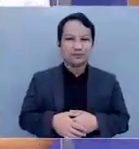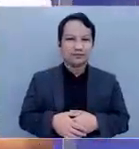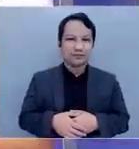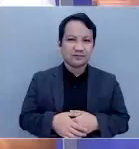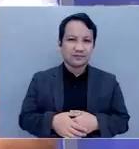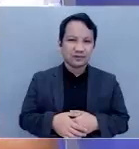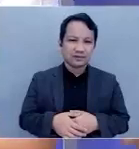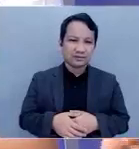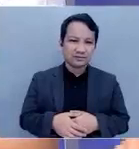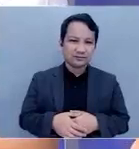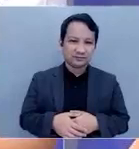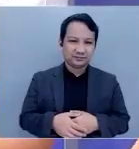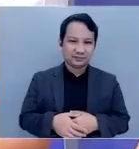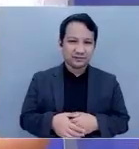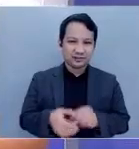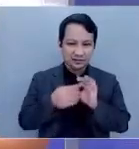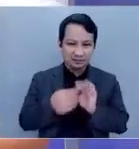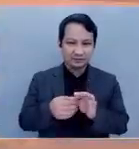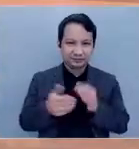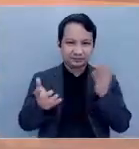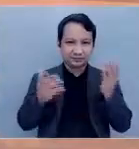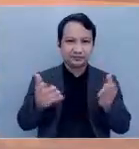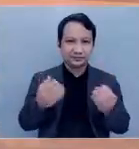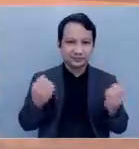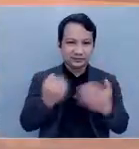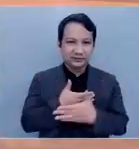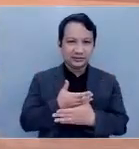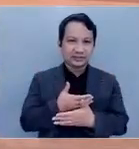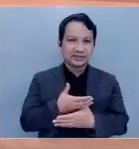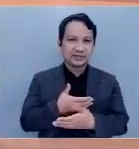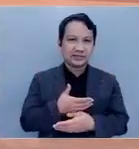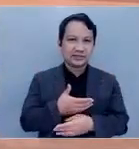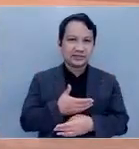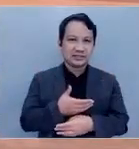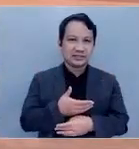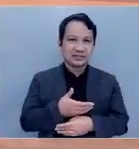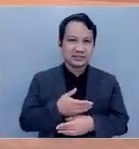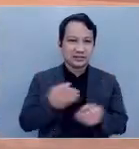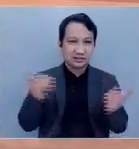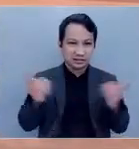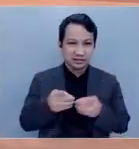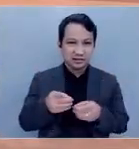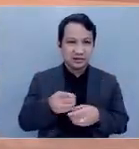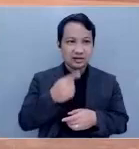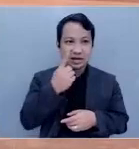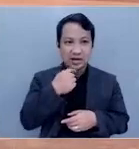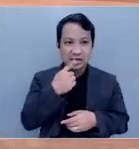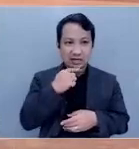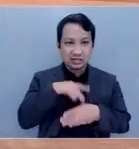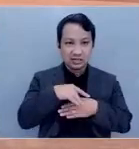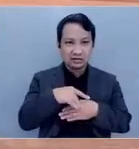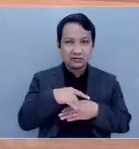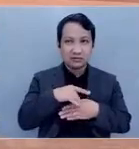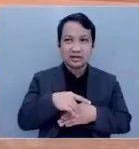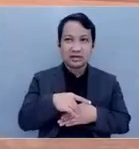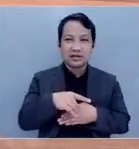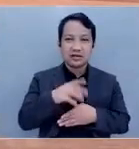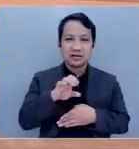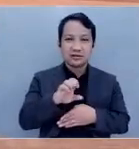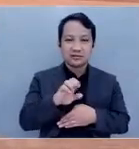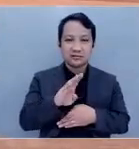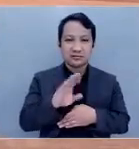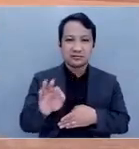mga nagda-diet? Yung medyo natatakot kumakain. Kasi pag sa mga nagda-diet, natatakot sila mag-red meat. Gaya ng beef. Ano may papayo mo sa